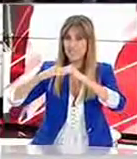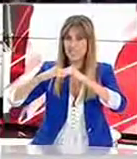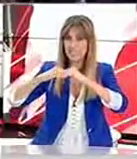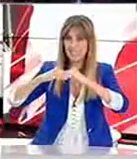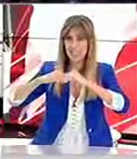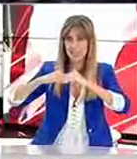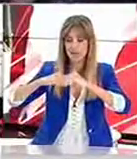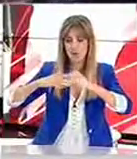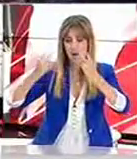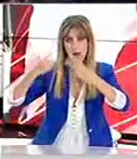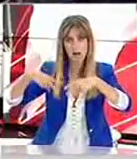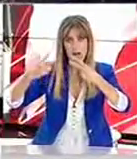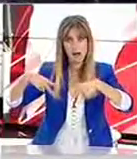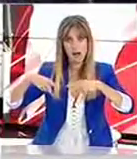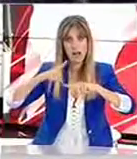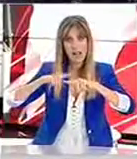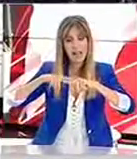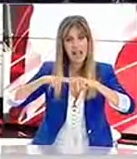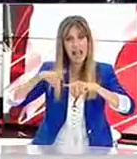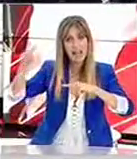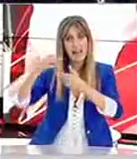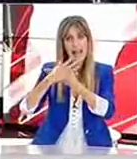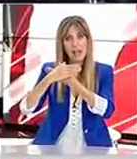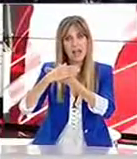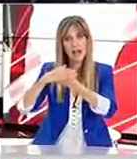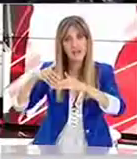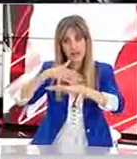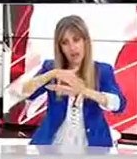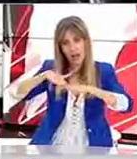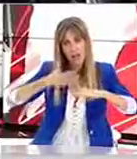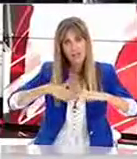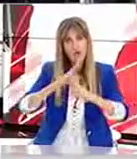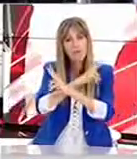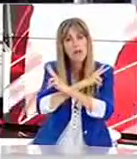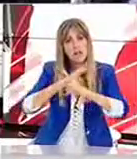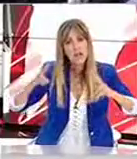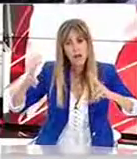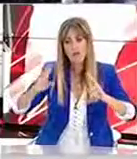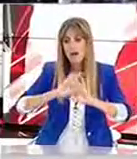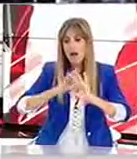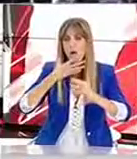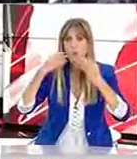χαράσουν τα σύνορα με την γειτονική χώρα. Κάποιοι είπαν ότι πάμε να κάνουμε νέα χάραξη σύνορων. Δεν ισχύουν αυτά που έχουν ακουστεί.